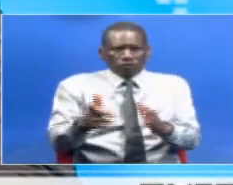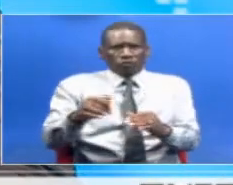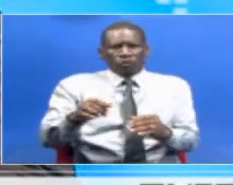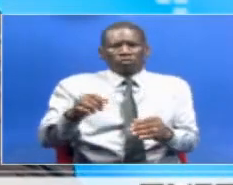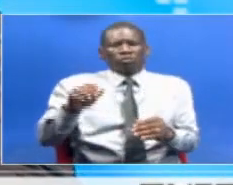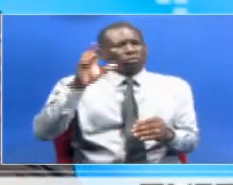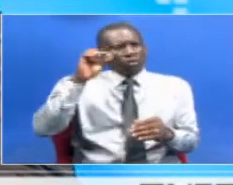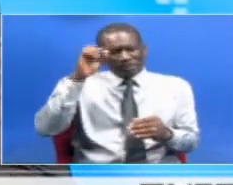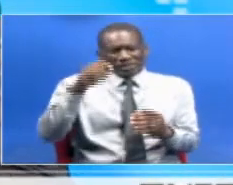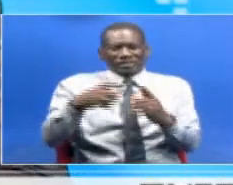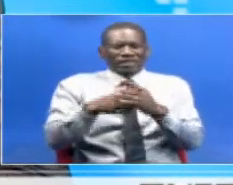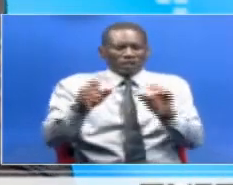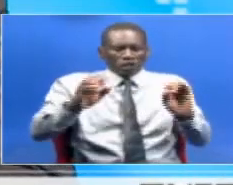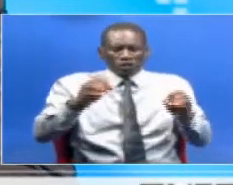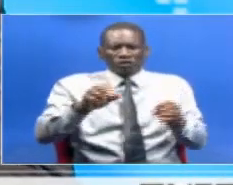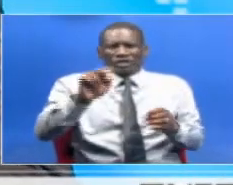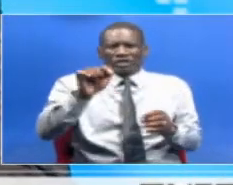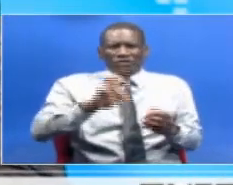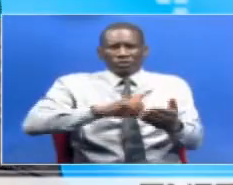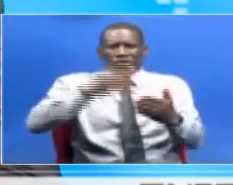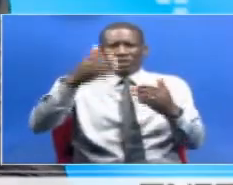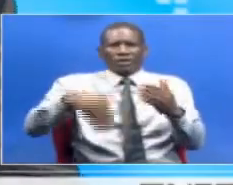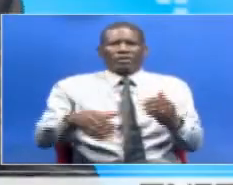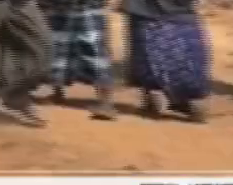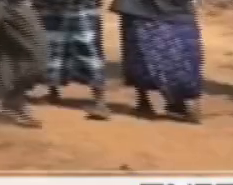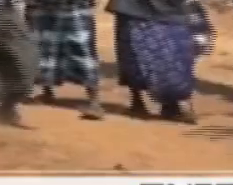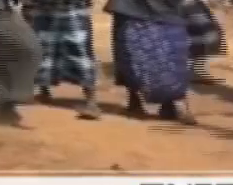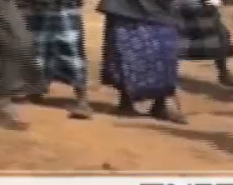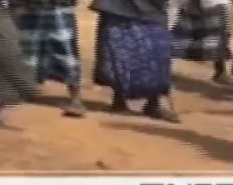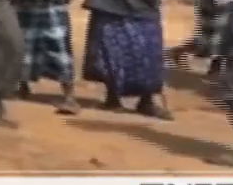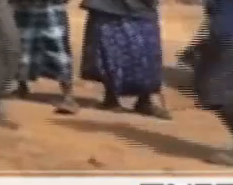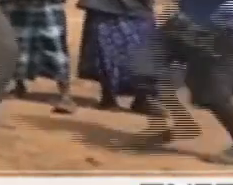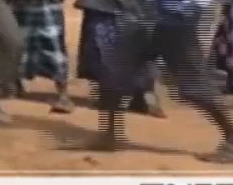anatufungulia taarifa zetu za NTV Weekend.